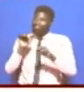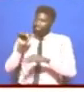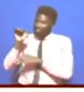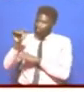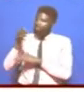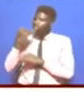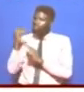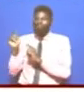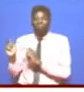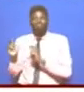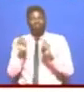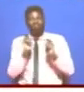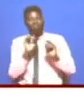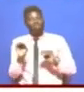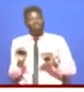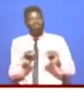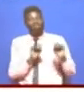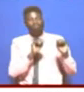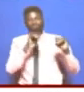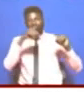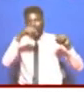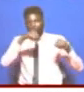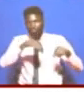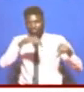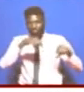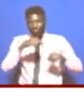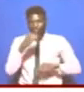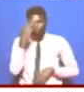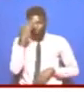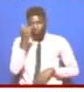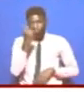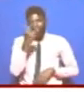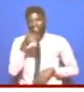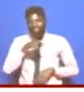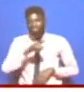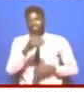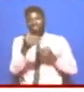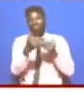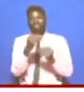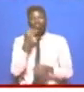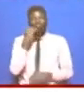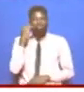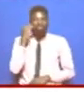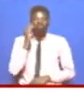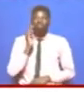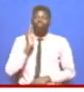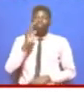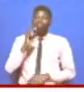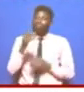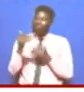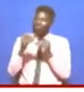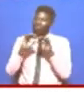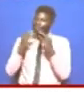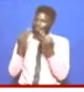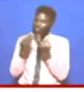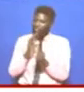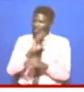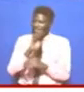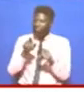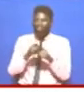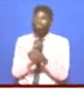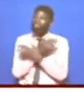transferred, waje hapa kwa sababu hapa watakuwa karibu na manyumbani, karibu na familia zao na marafiki